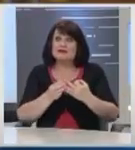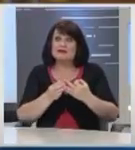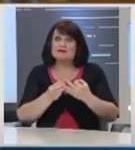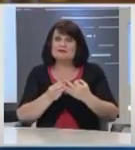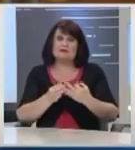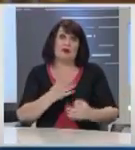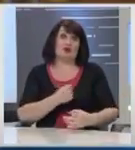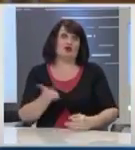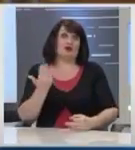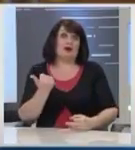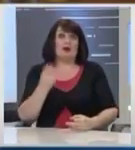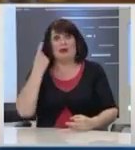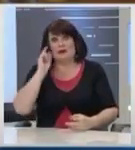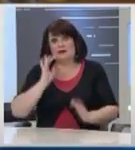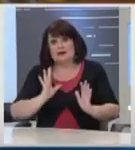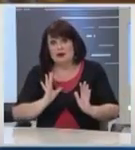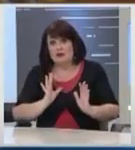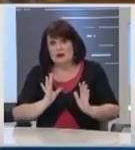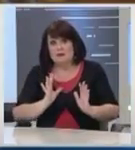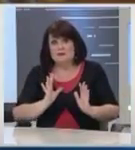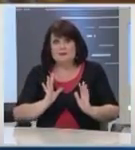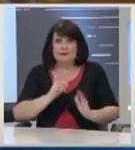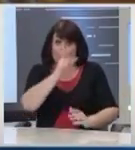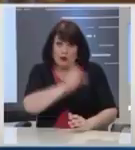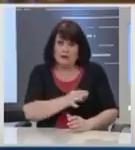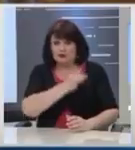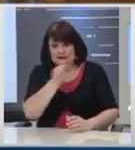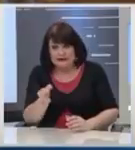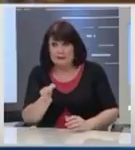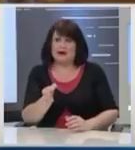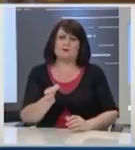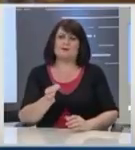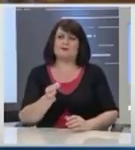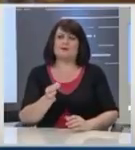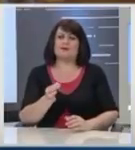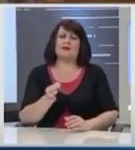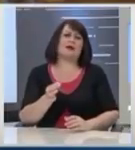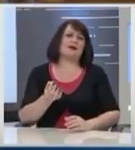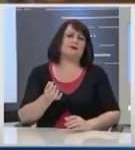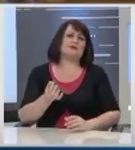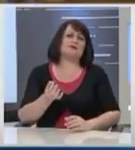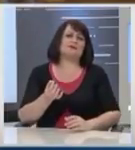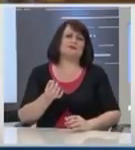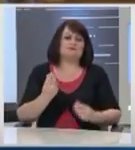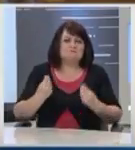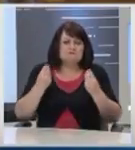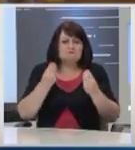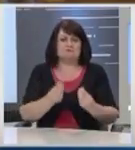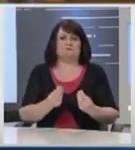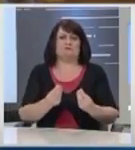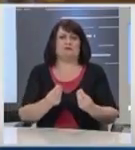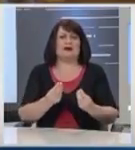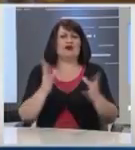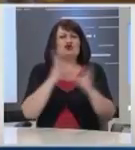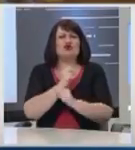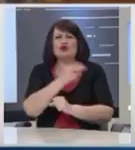σε έναν κατάδικο, αλλά το ίδιο, αυτό είπε ο ίδιος, για να δώσει φως σε μια σκοτεινή υπόθεση.